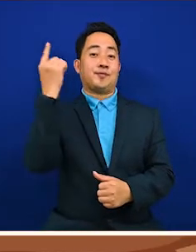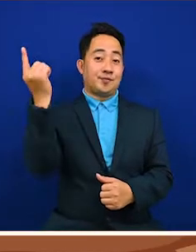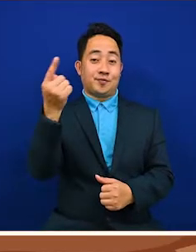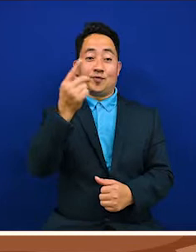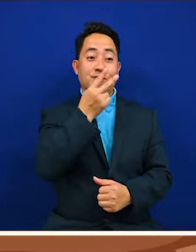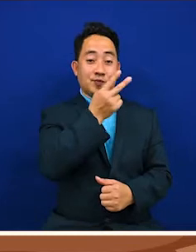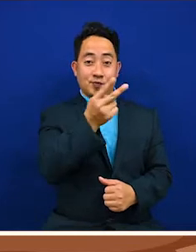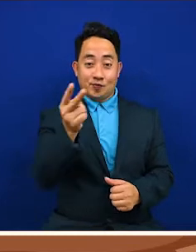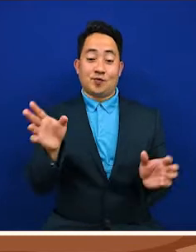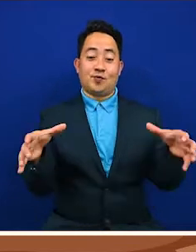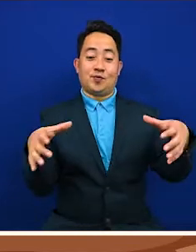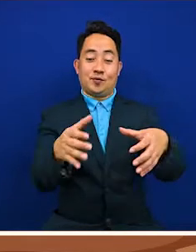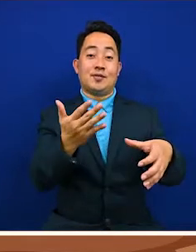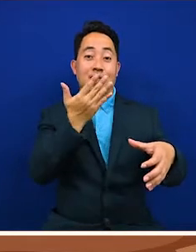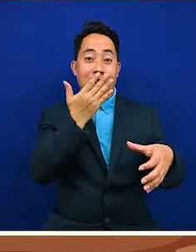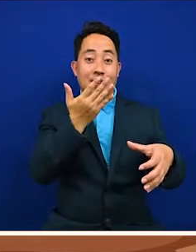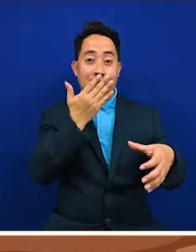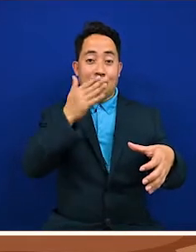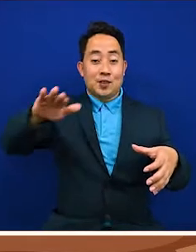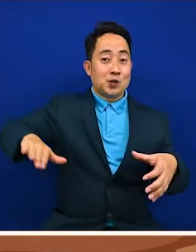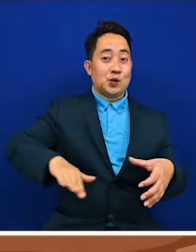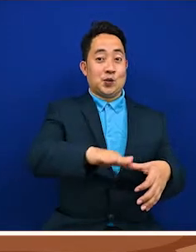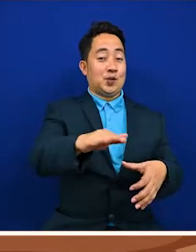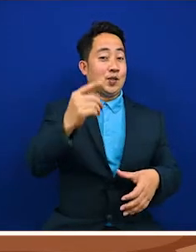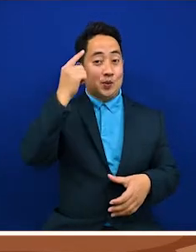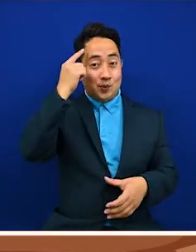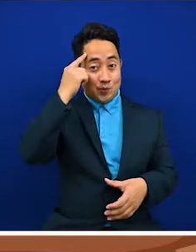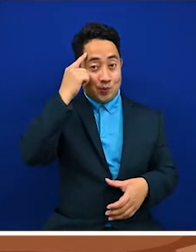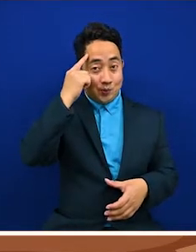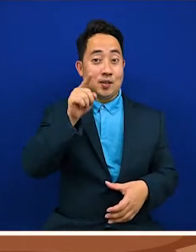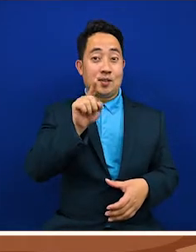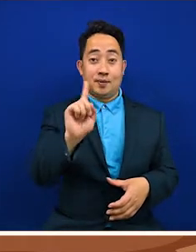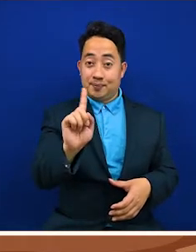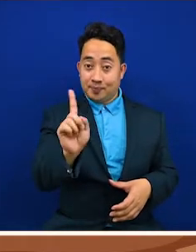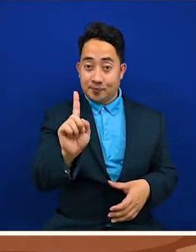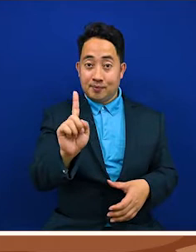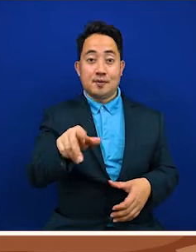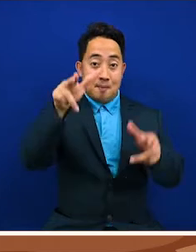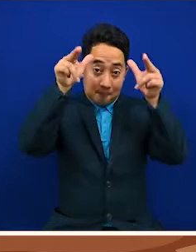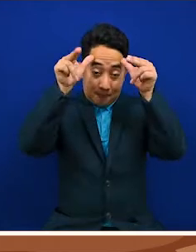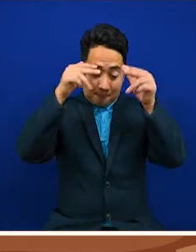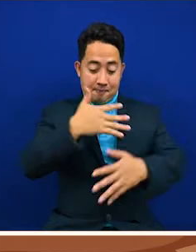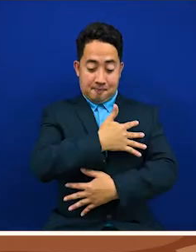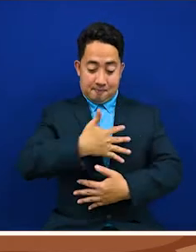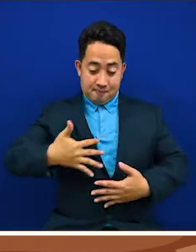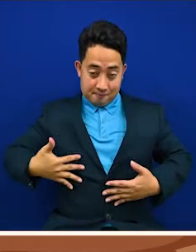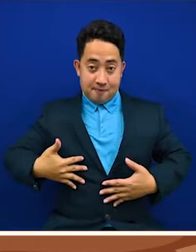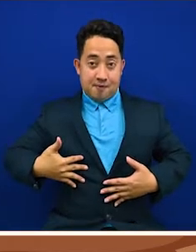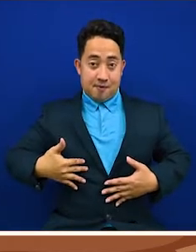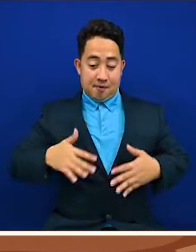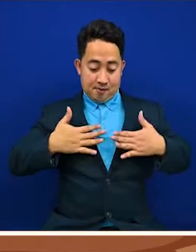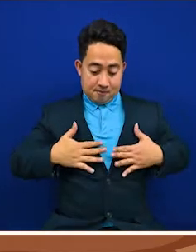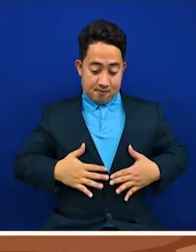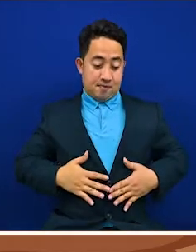เดินทางมาถึงโซนแอฟริกากันแล้วนะครับทุกคนรู้หรือไม่ครับว่าจริงๆแล้วม้าลายนั้นเป็นสัตว์ที่มีพื้นลำตัวขา